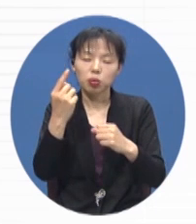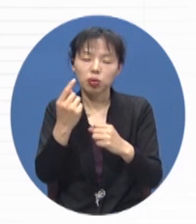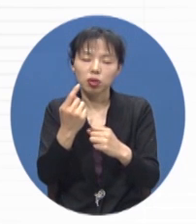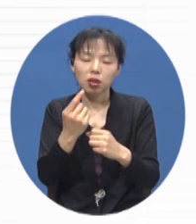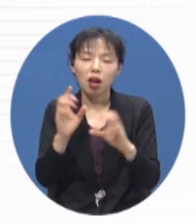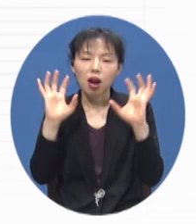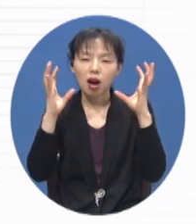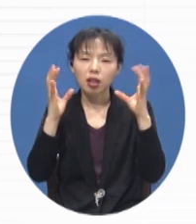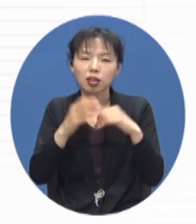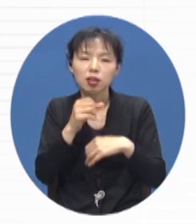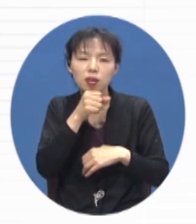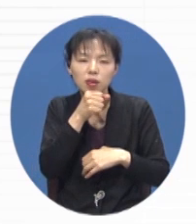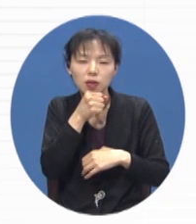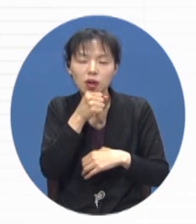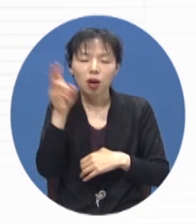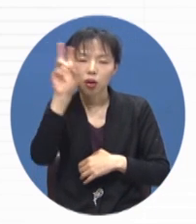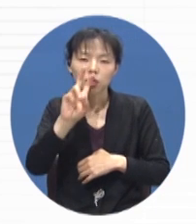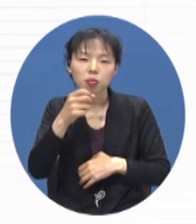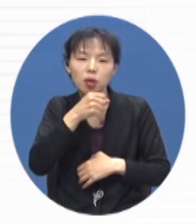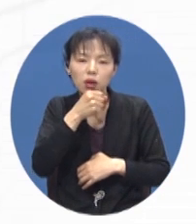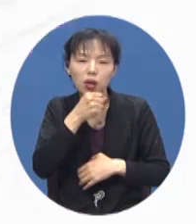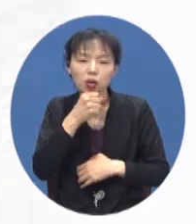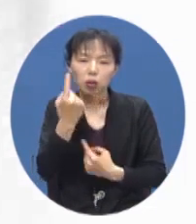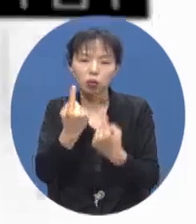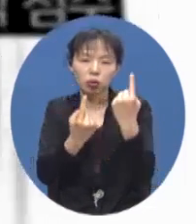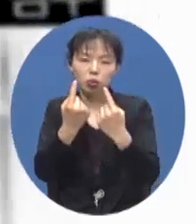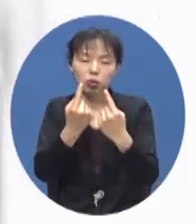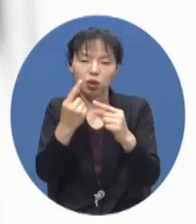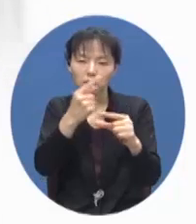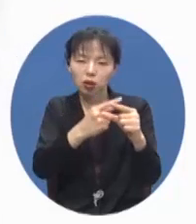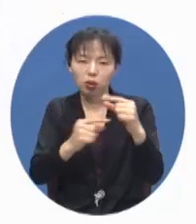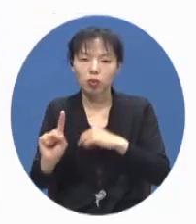점수보다 12점이 높습니다.